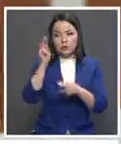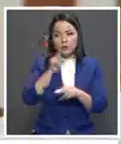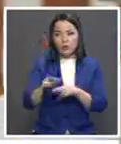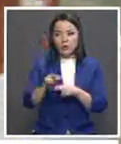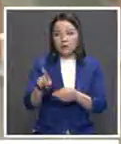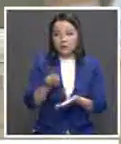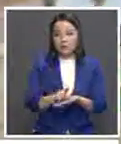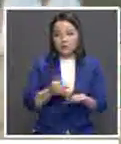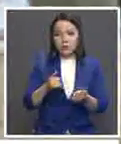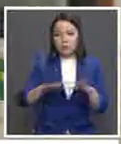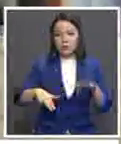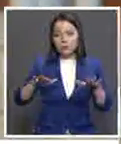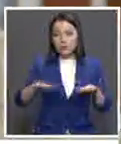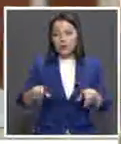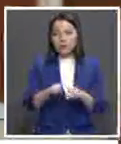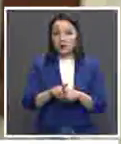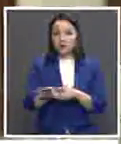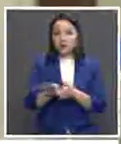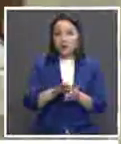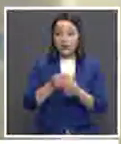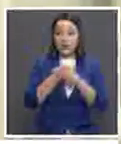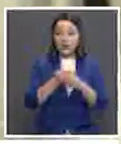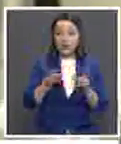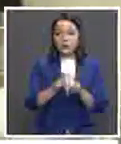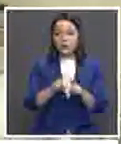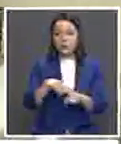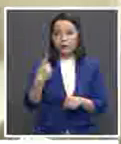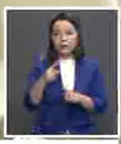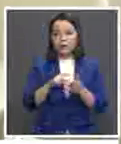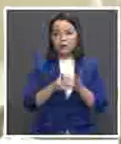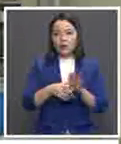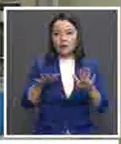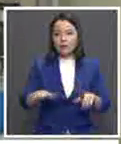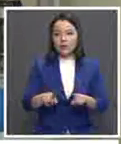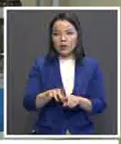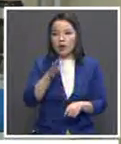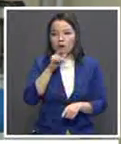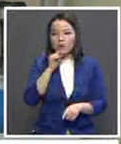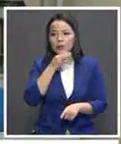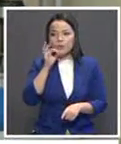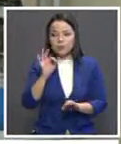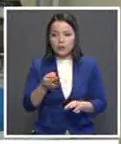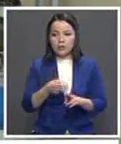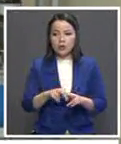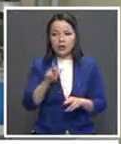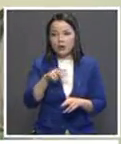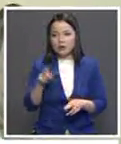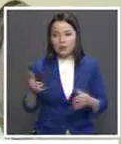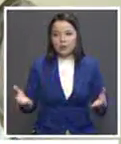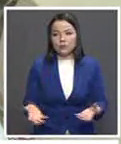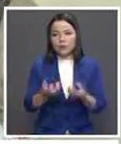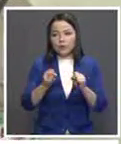жатырмыз. Триаж бөлімшесінде барлық көмек түрлері бір залда орналасуы қажет. Бұл уақыт үнемдеп, адам өмірін сақтап қалуға мүмкіндік